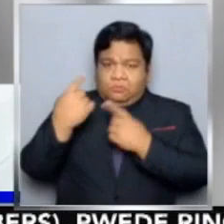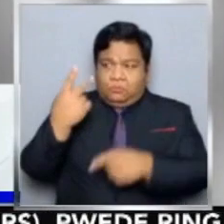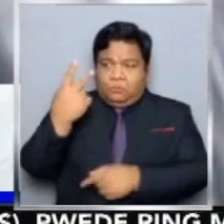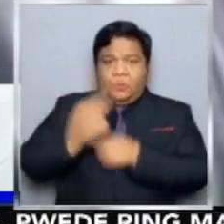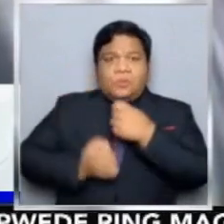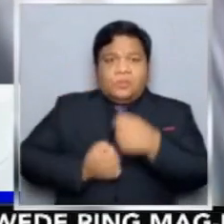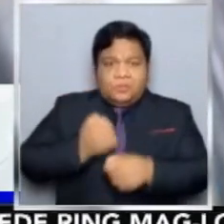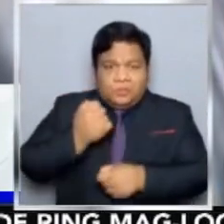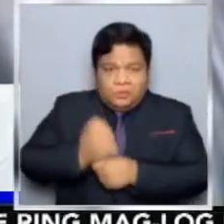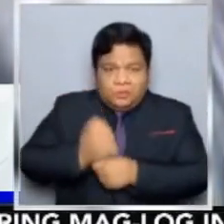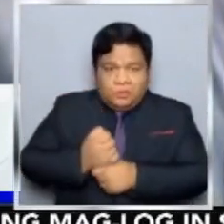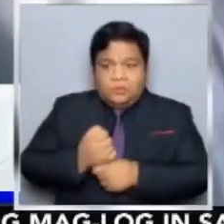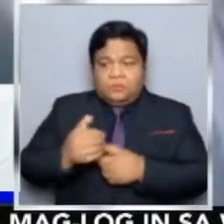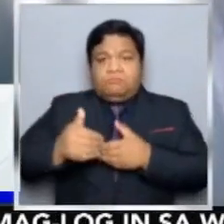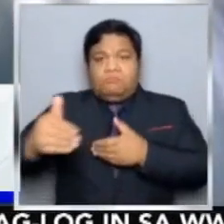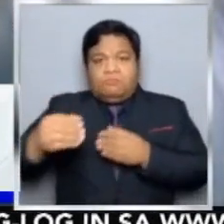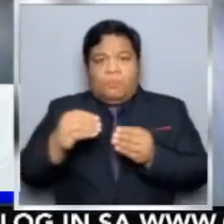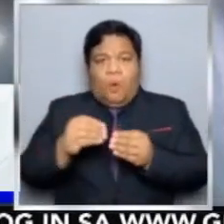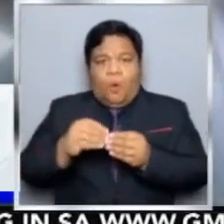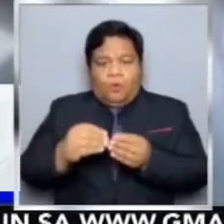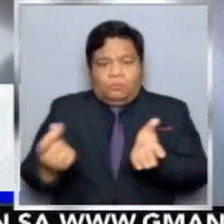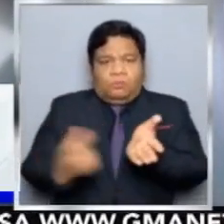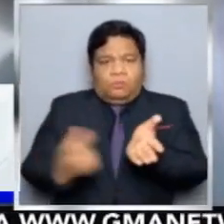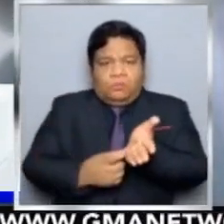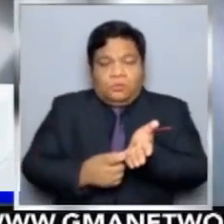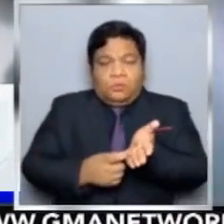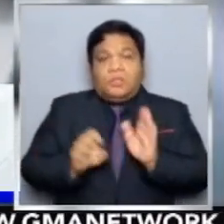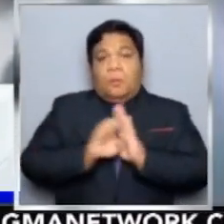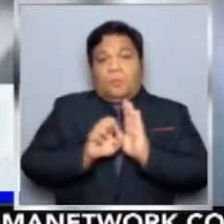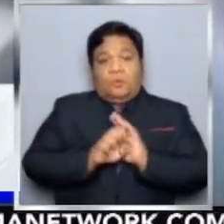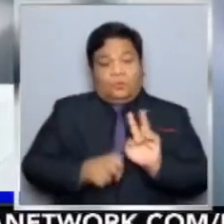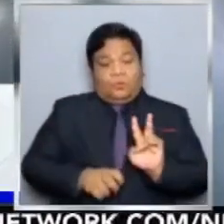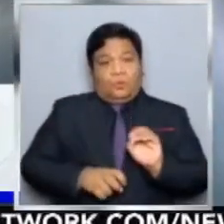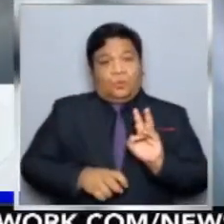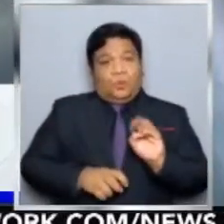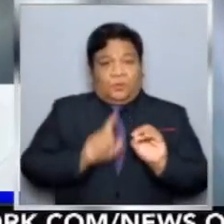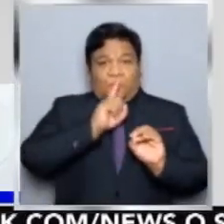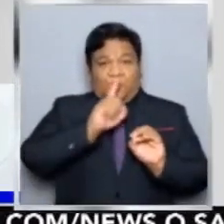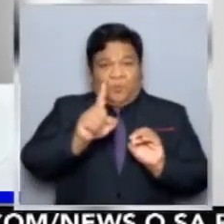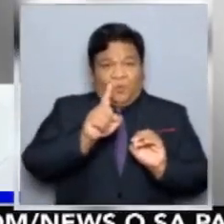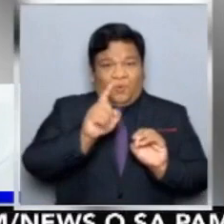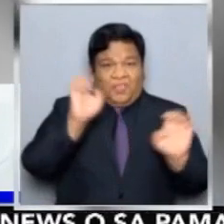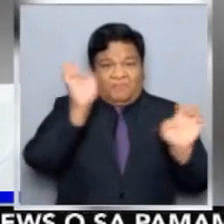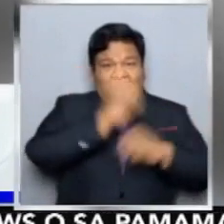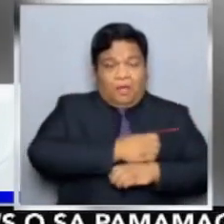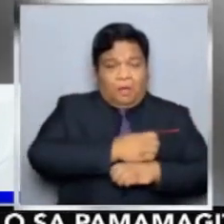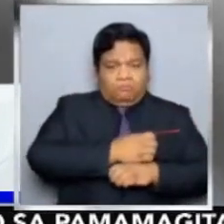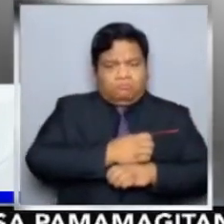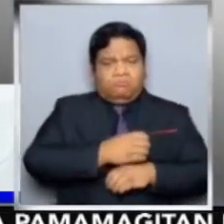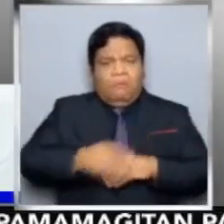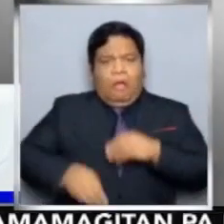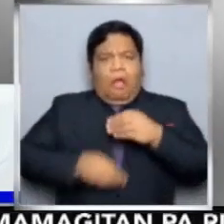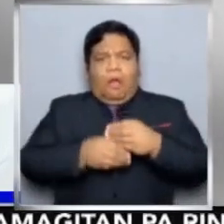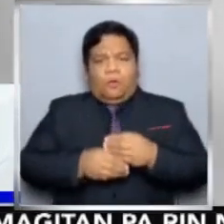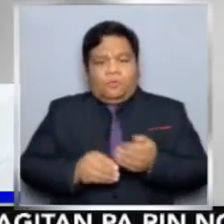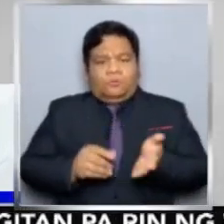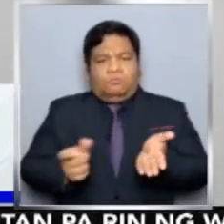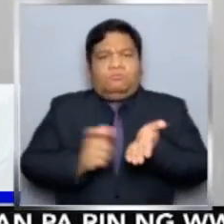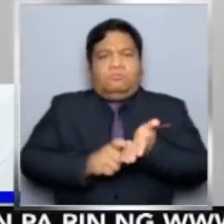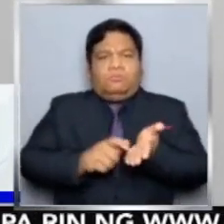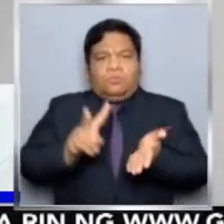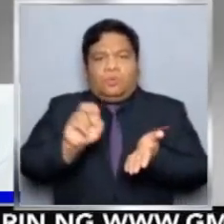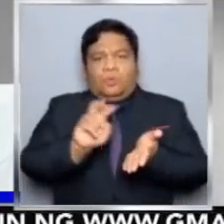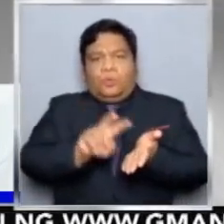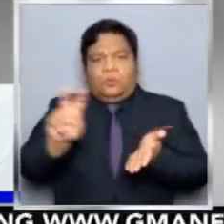expiration. So kung halimbawa 2020 nag-expire, 2000 dagdagan ulit nila ng 2000, magiging 2022. So 2 years